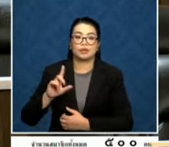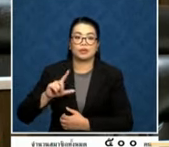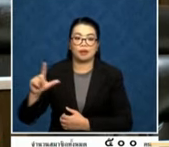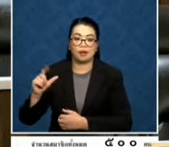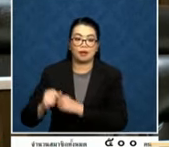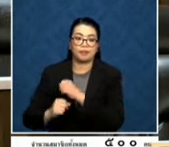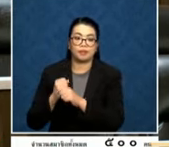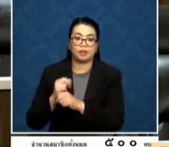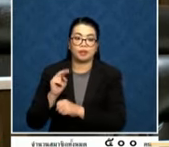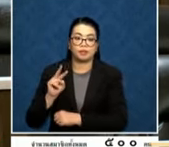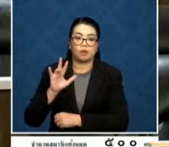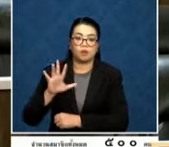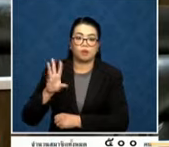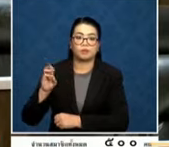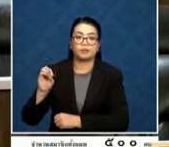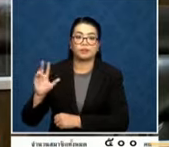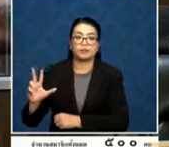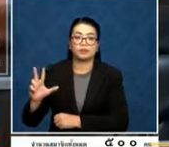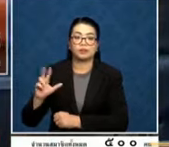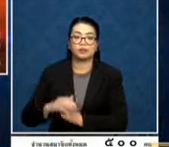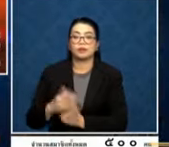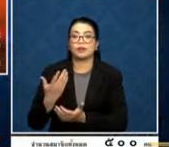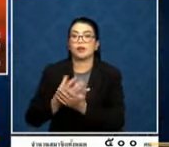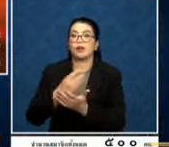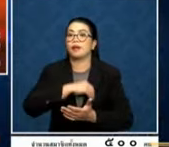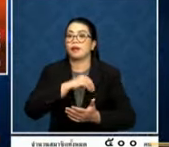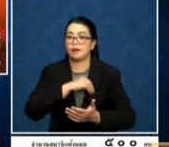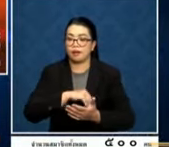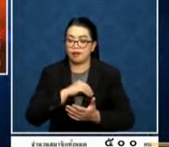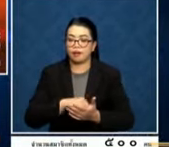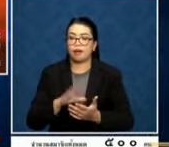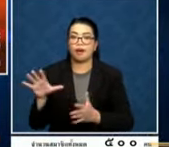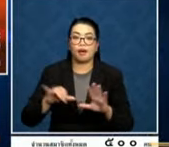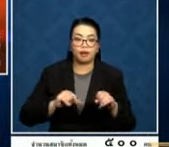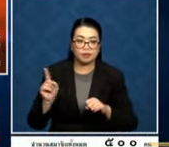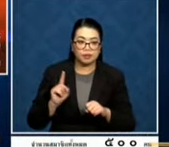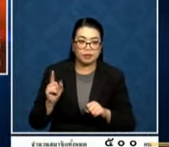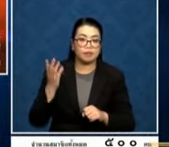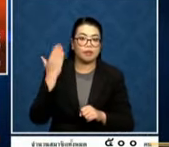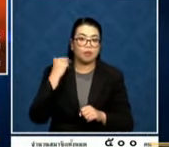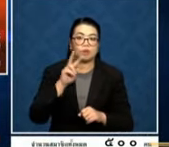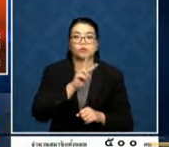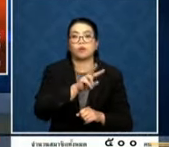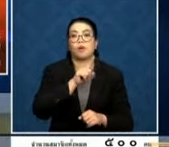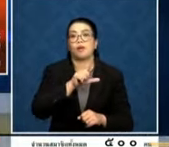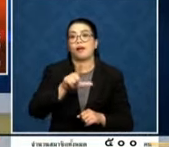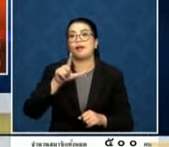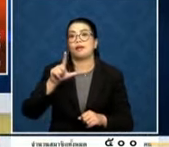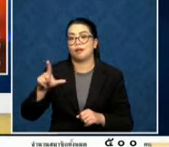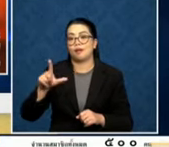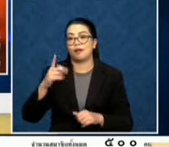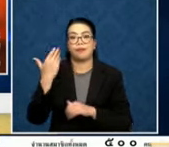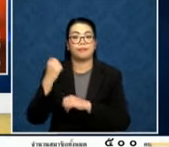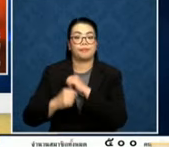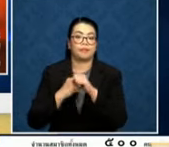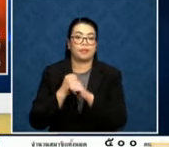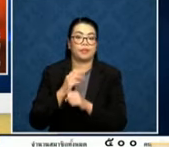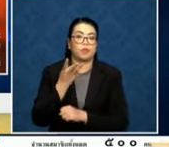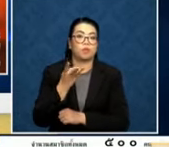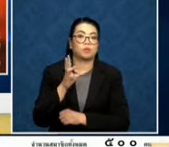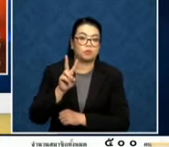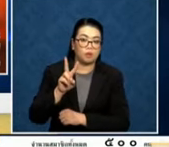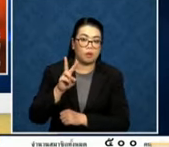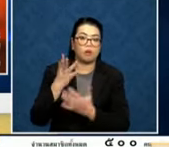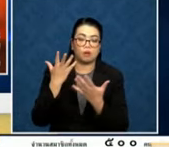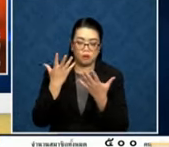ปี 2563ครับรายได้จากการท่องเที่ยวครับเราเคยมีอยู่เกือบ 2 2ล้านล้านบาทในปี 2562ครับก็